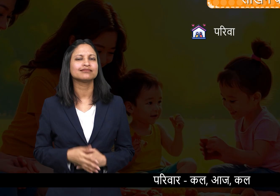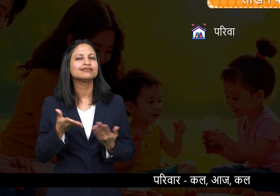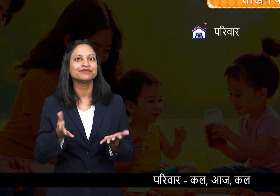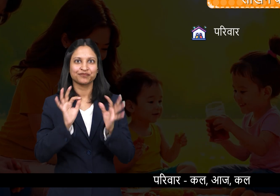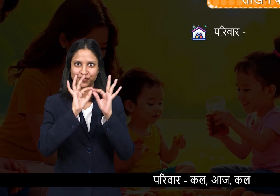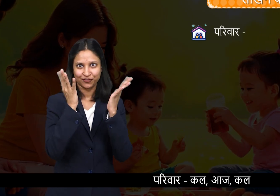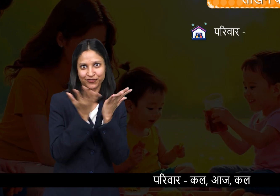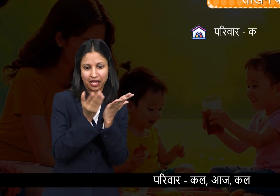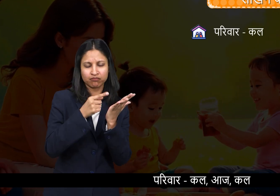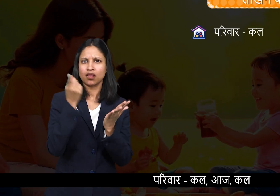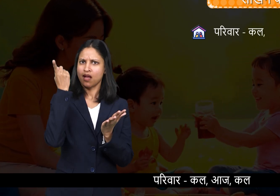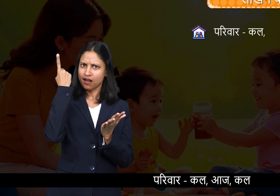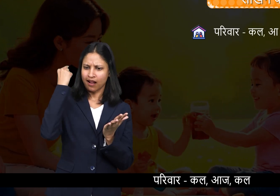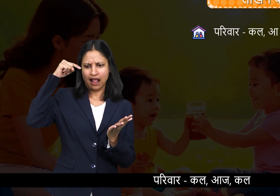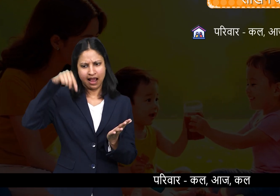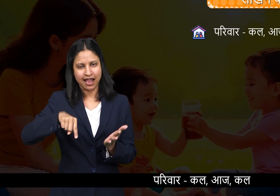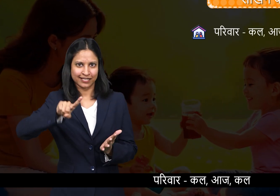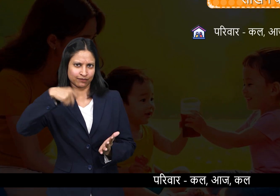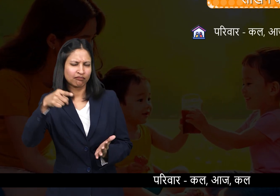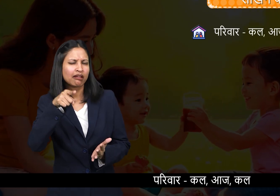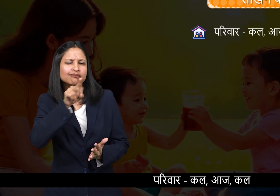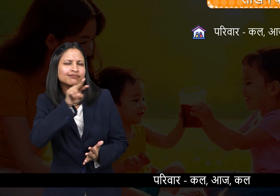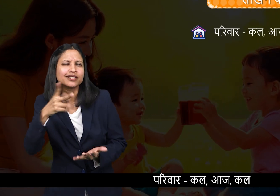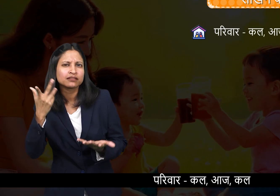परिवार, कल, आज, कल।